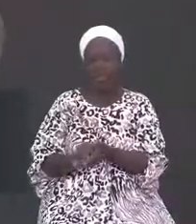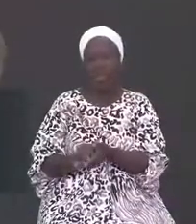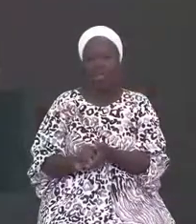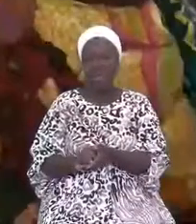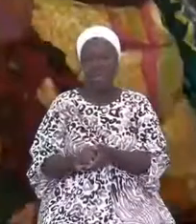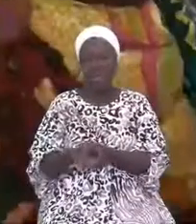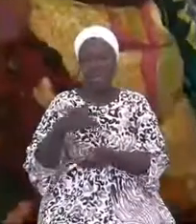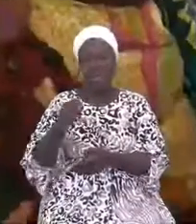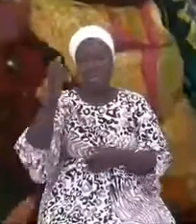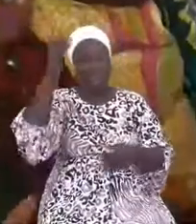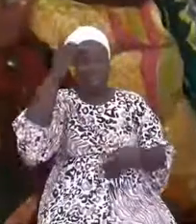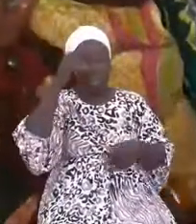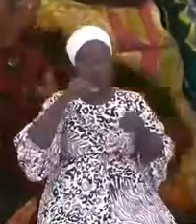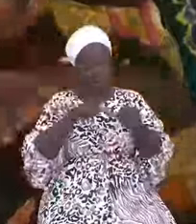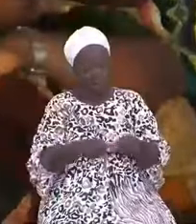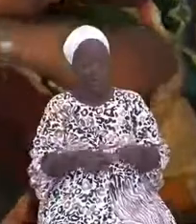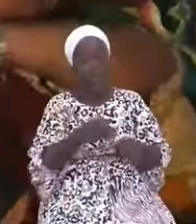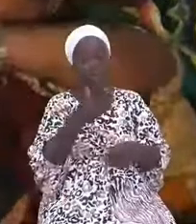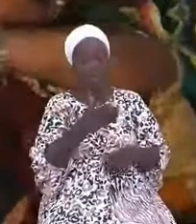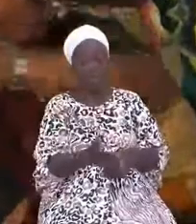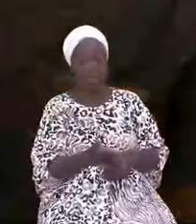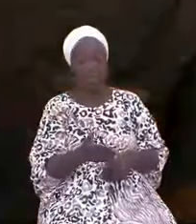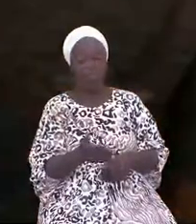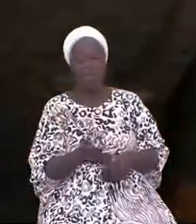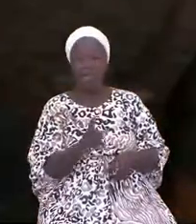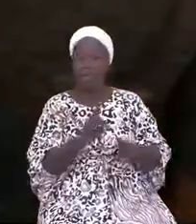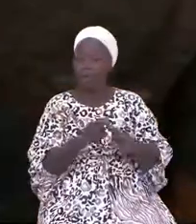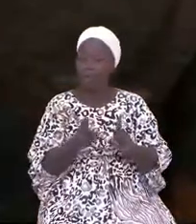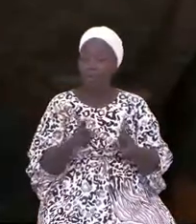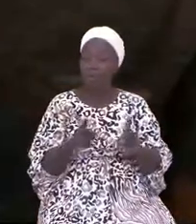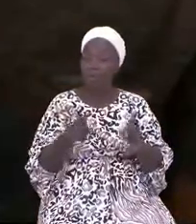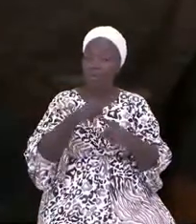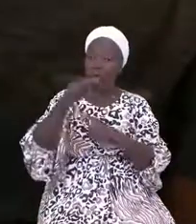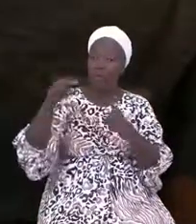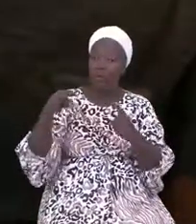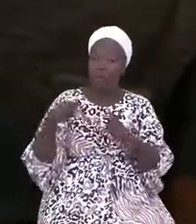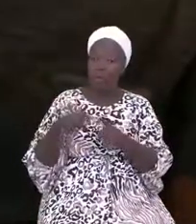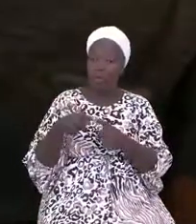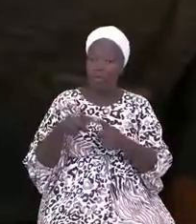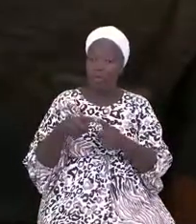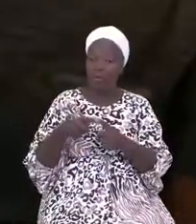maladie est restée sur lui. Mais quand il est venu